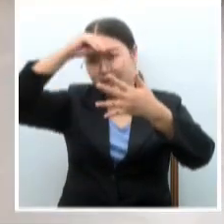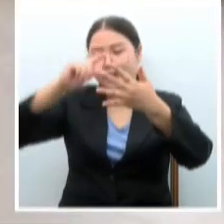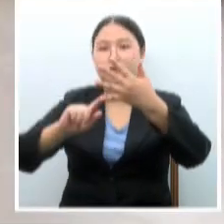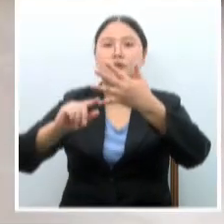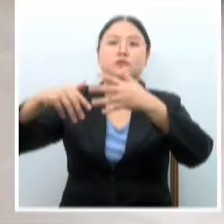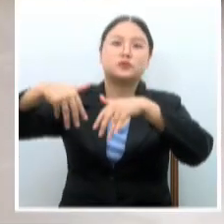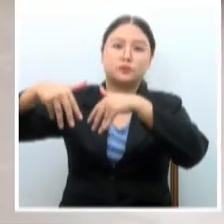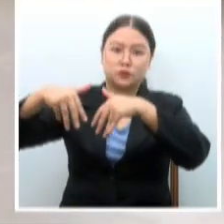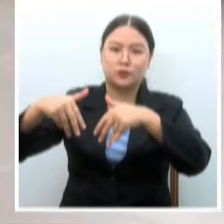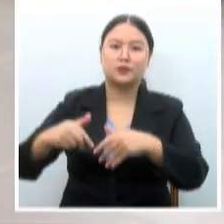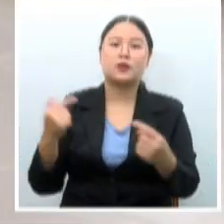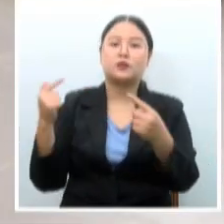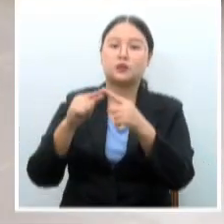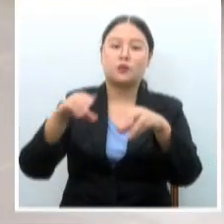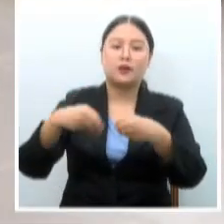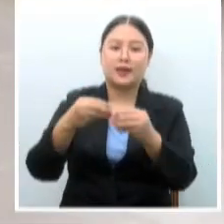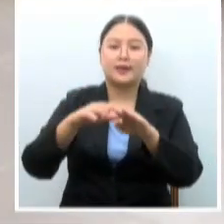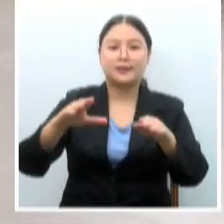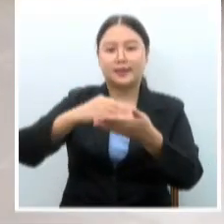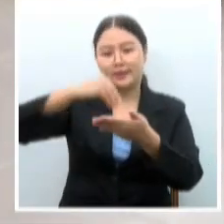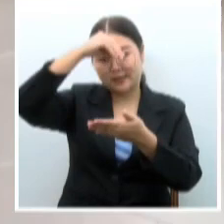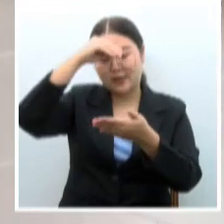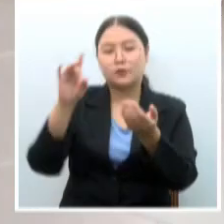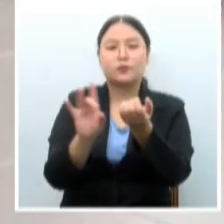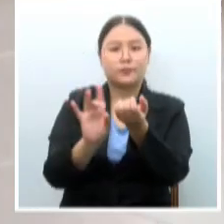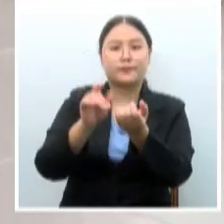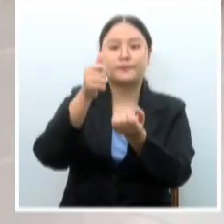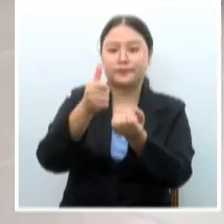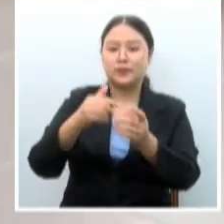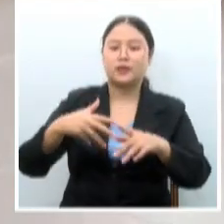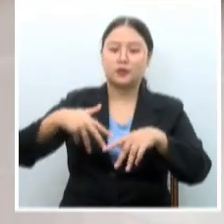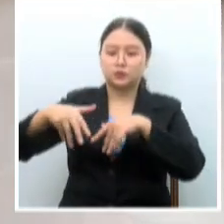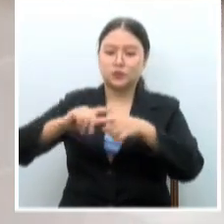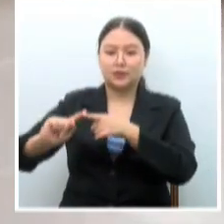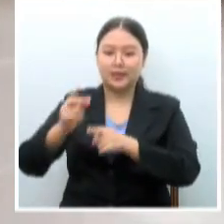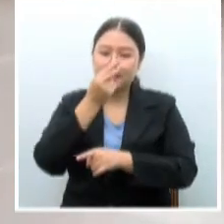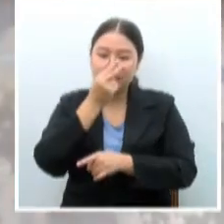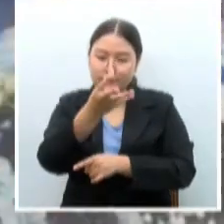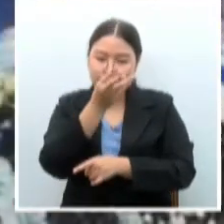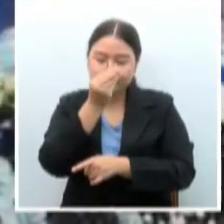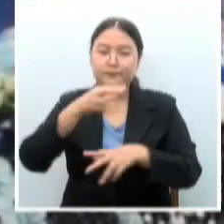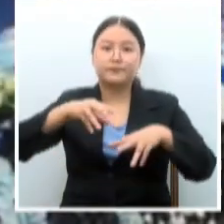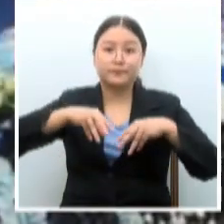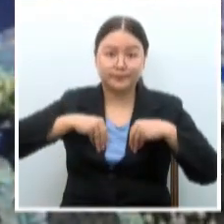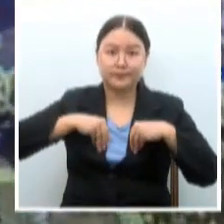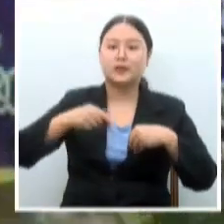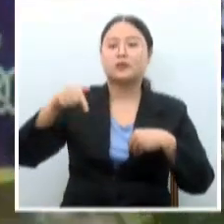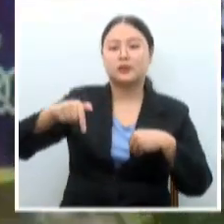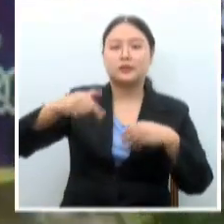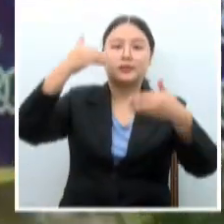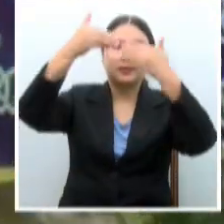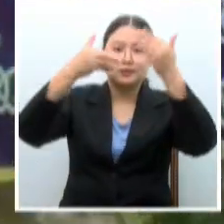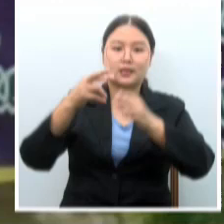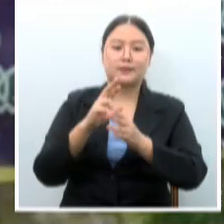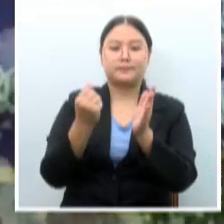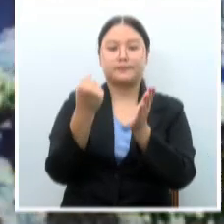เพื่อให้นักเรียนได้รับคุณภาพอย่างเต็มที่และเป็นที่ยอมรับของผู้ปกครองและชุมชนต่อไปและในงานมีกิจกรรมมอบ